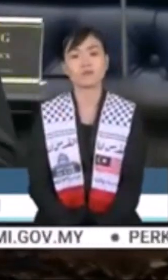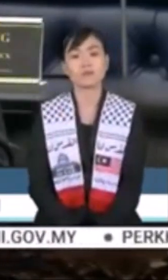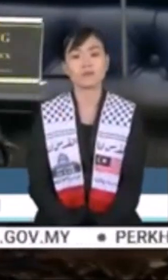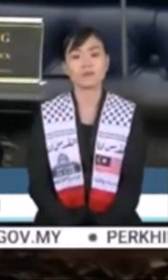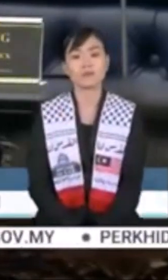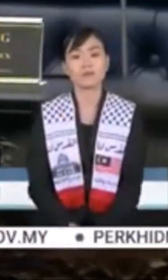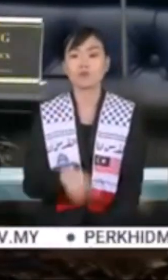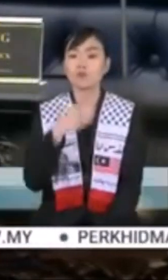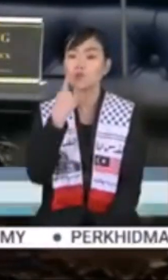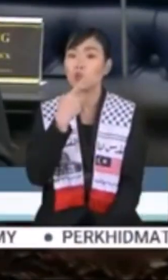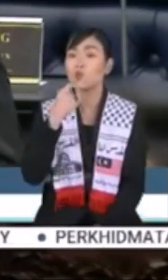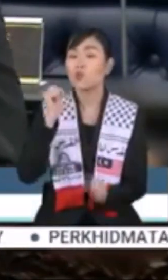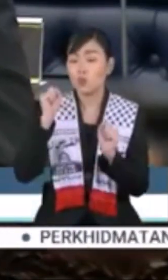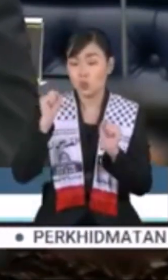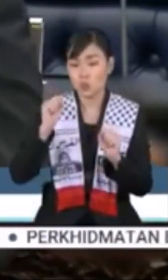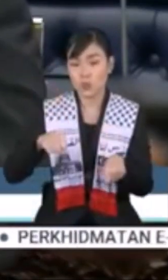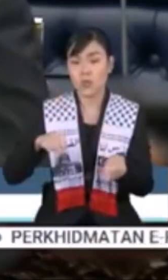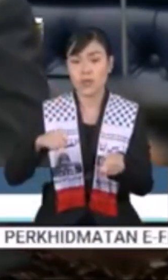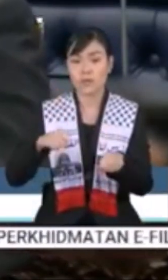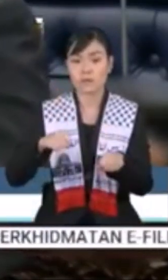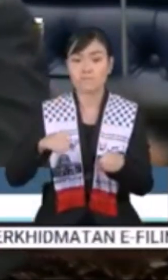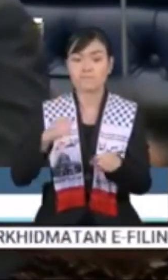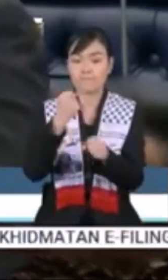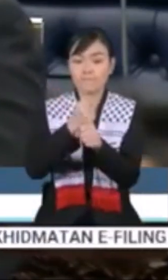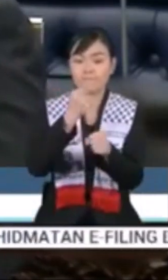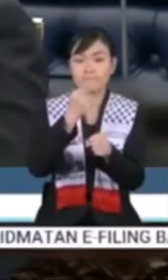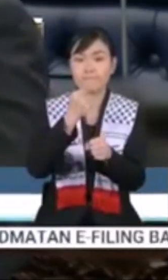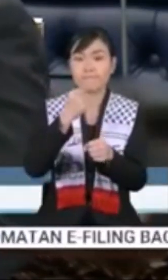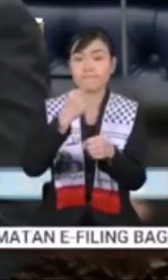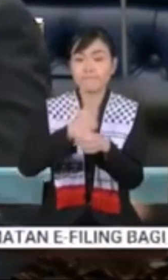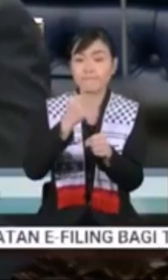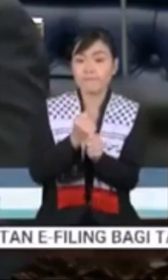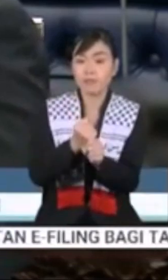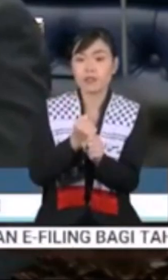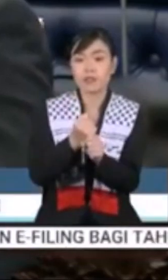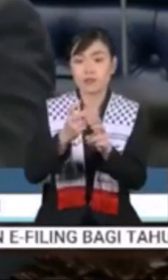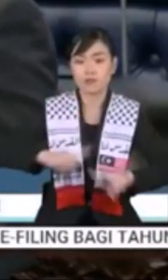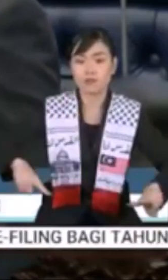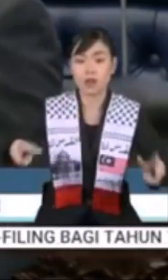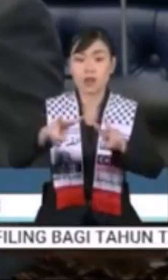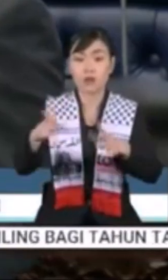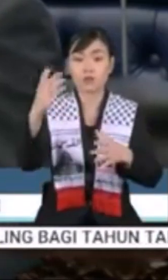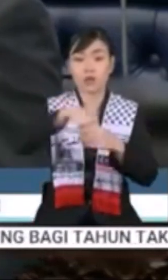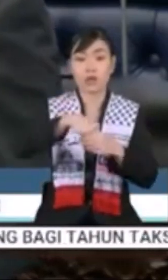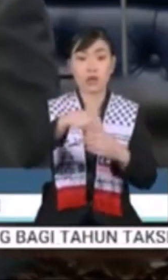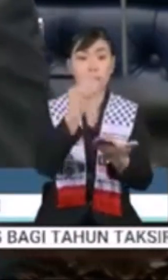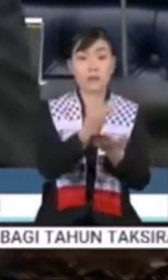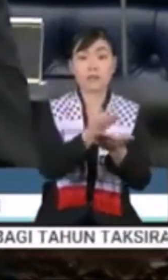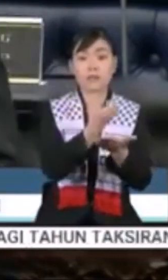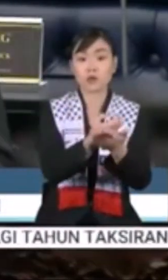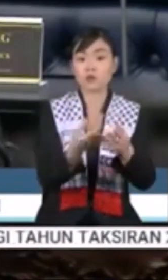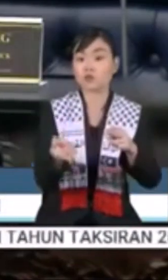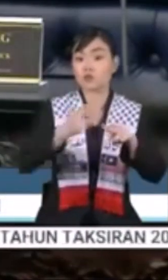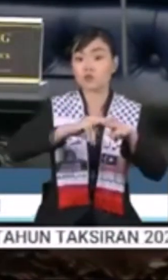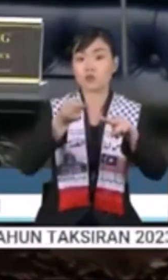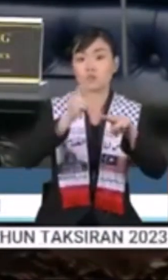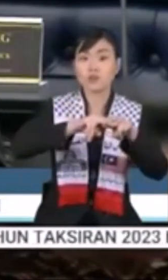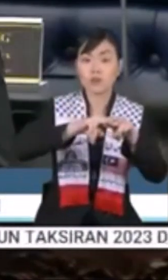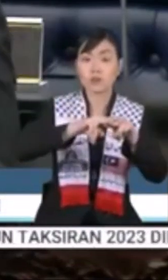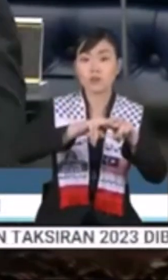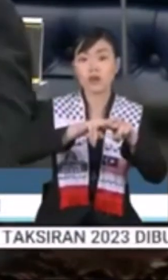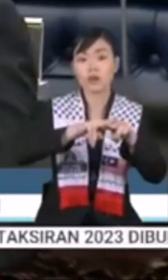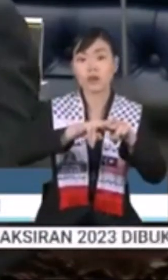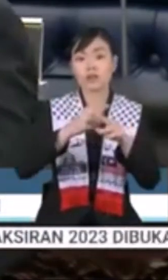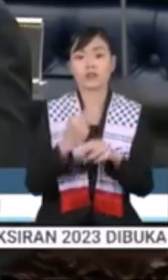Yang mampu mencipta nilai kepada ekonomi beralih daripada yang sekarang ini menambah nilai dengan makan